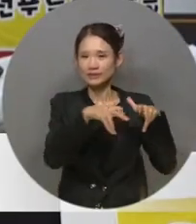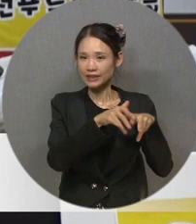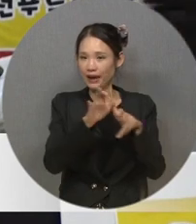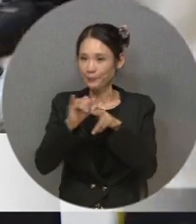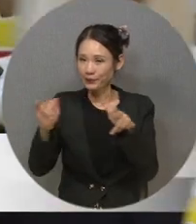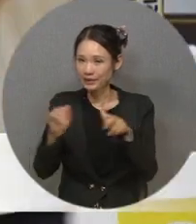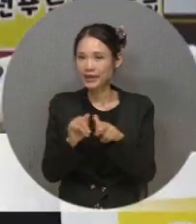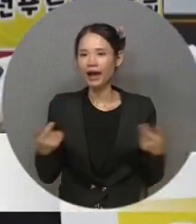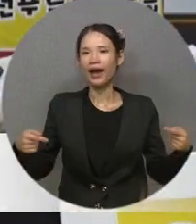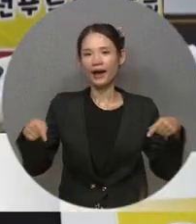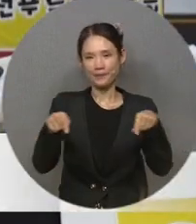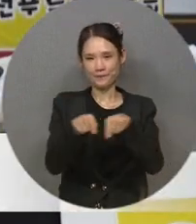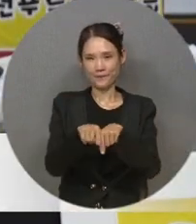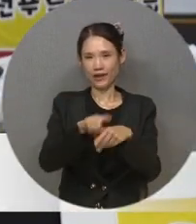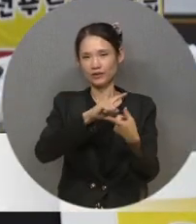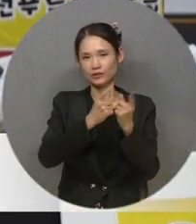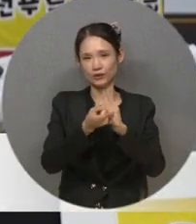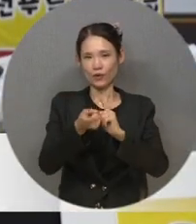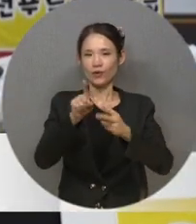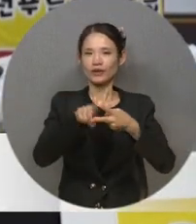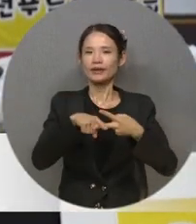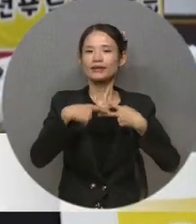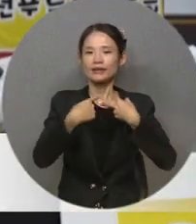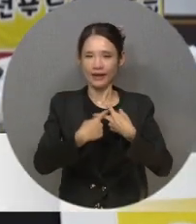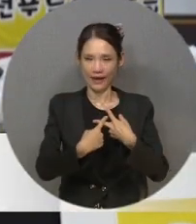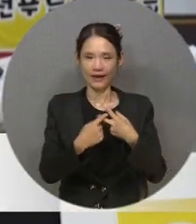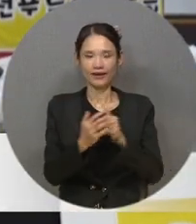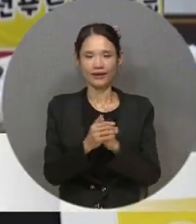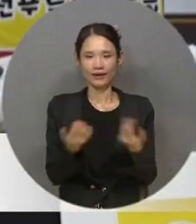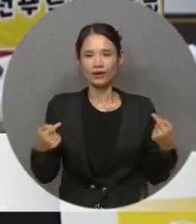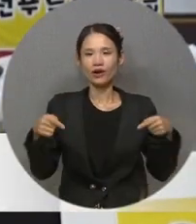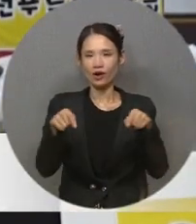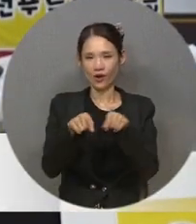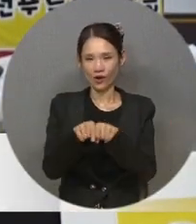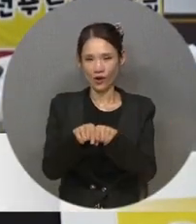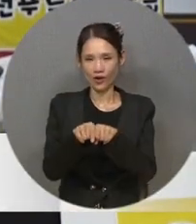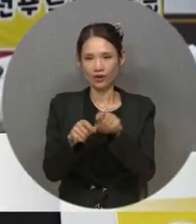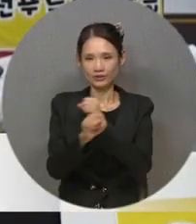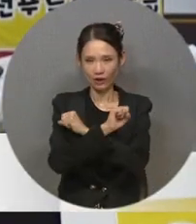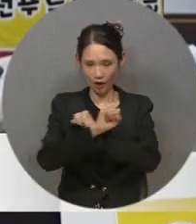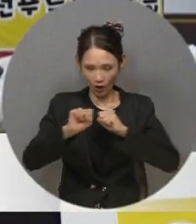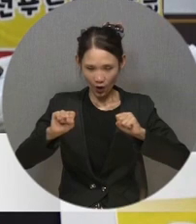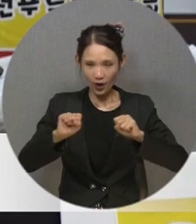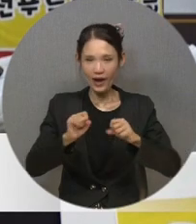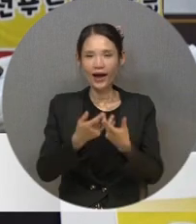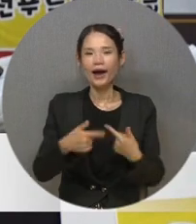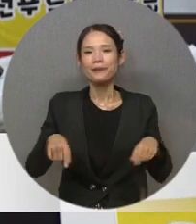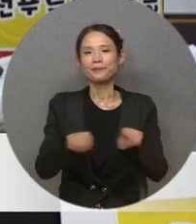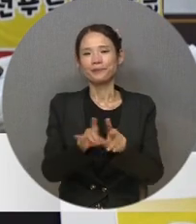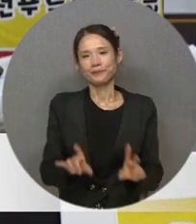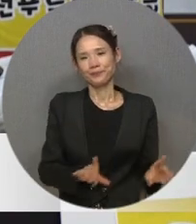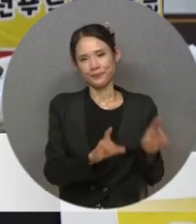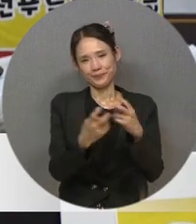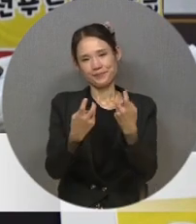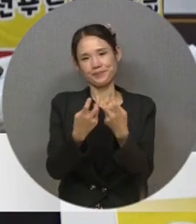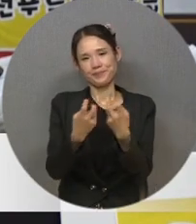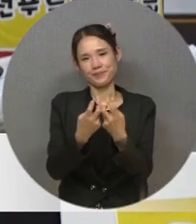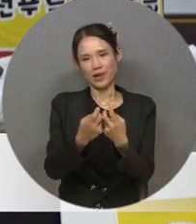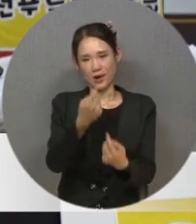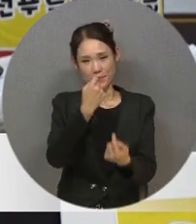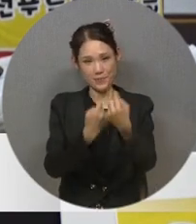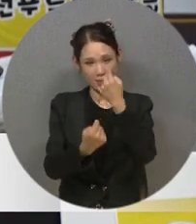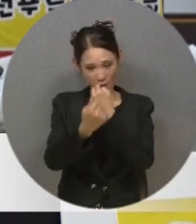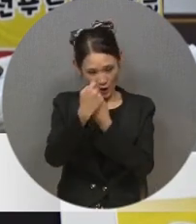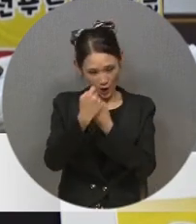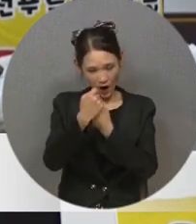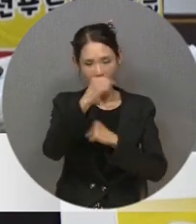장애인과 비장애인이 서로 이해를 넓히고 그리고 우리 함께 살아가는 법을 배워가는